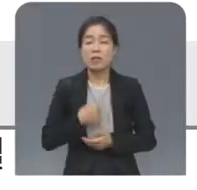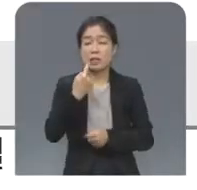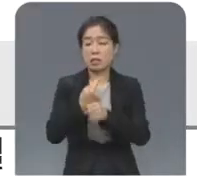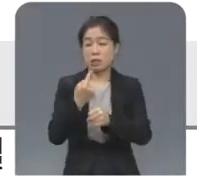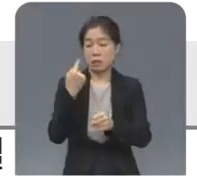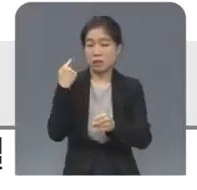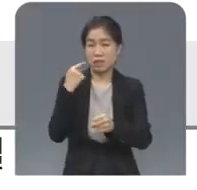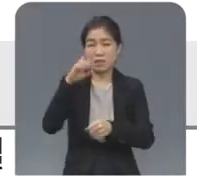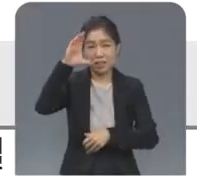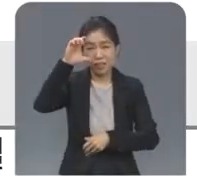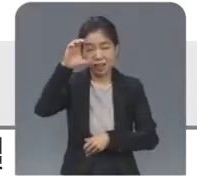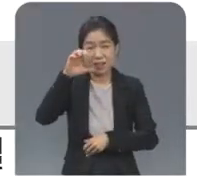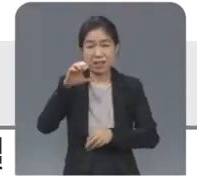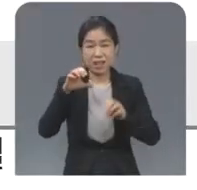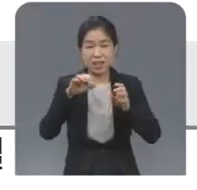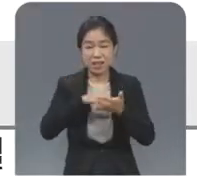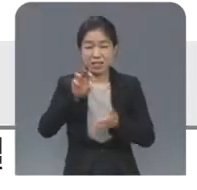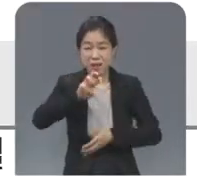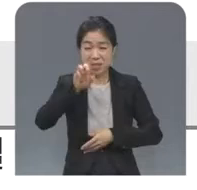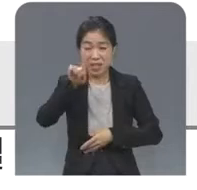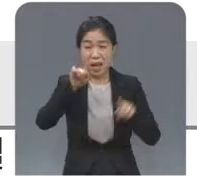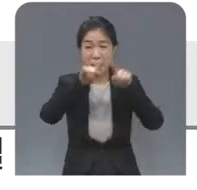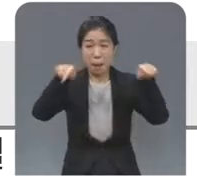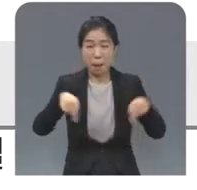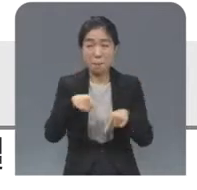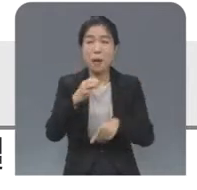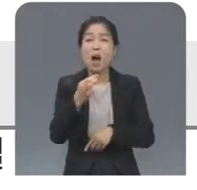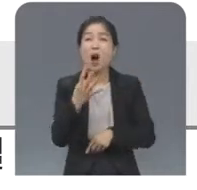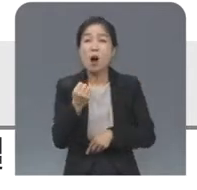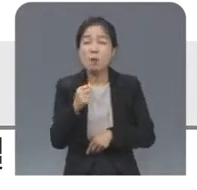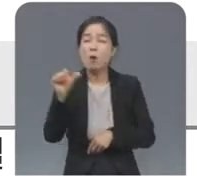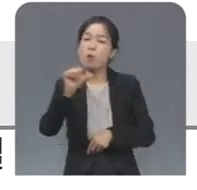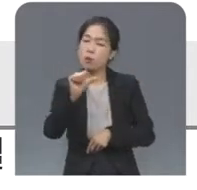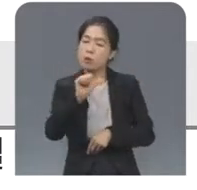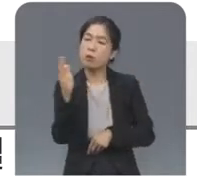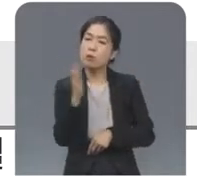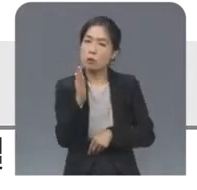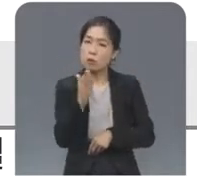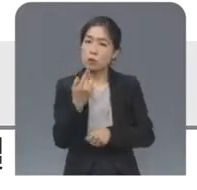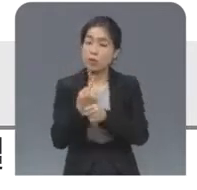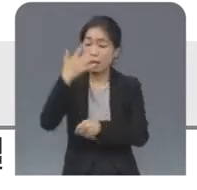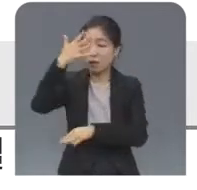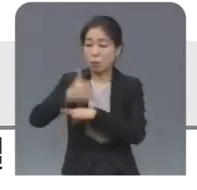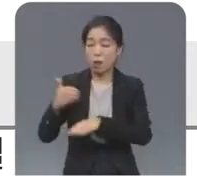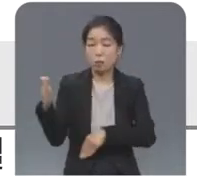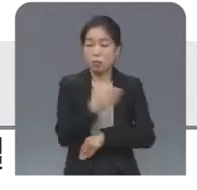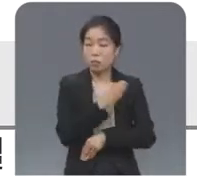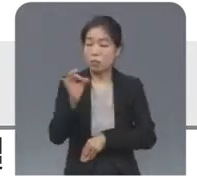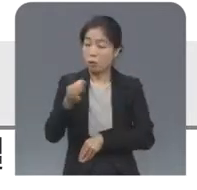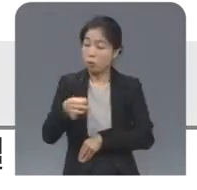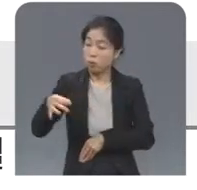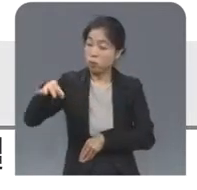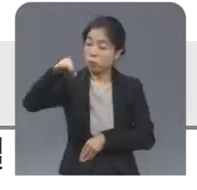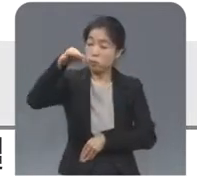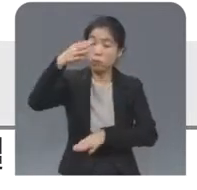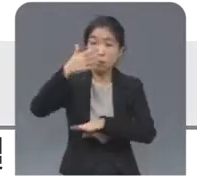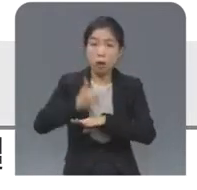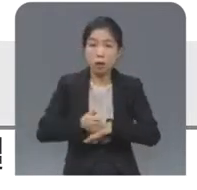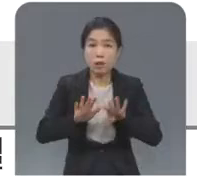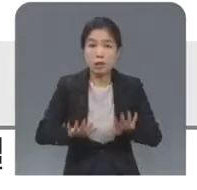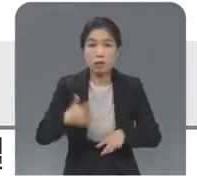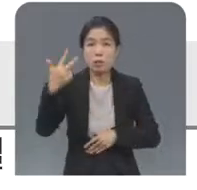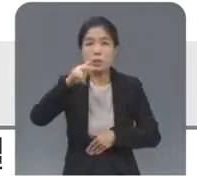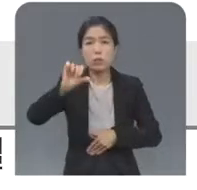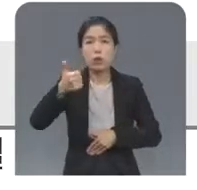전 달걀 30개 한 판 가격은 5천 원 정도였습니다. 그러다 지난해 말부터 오르기 시작하더니 지금은